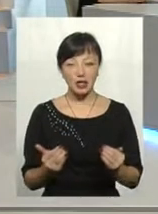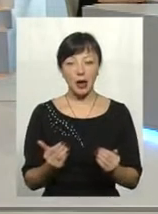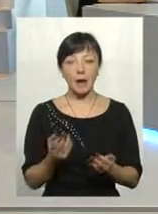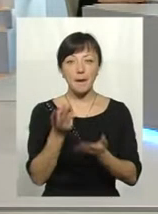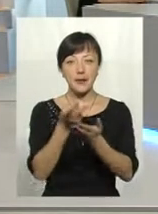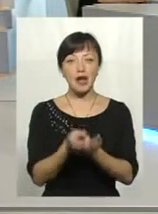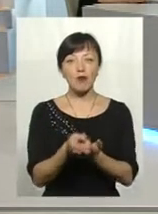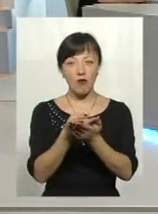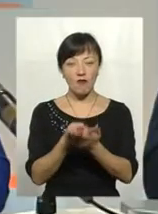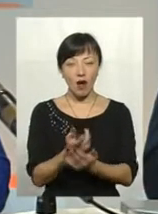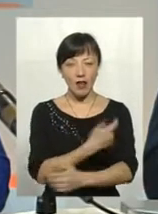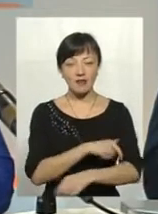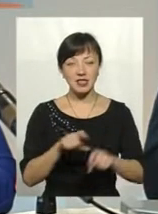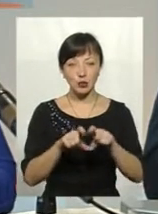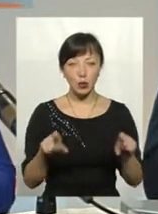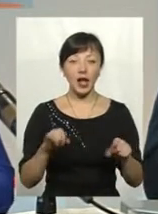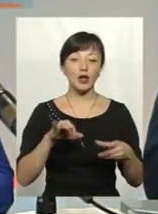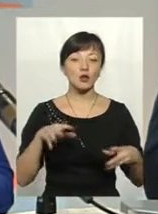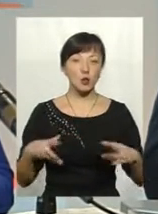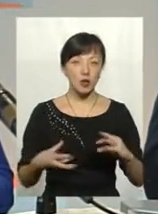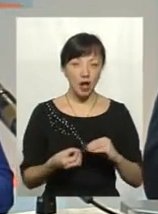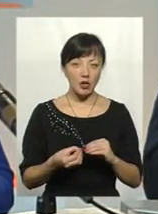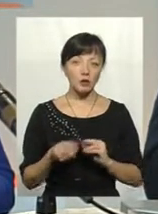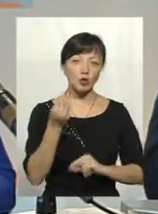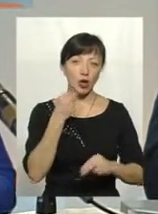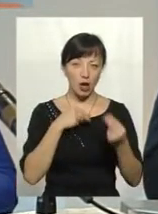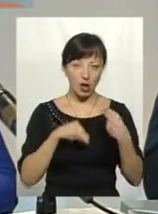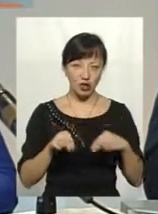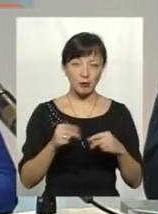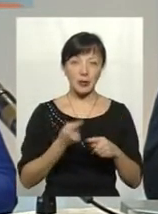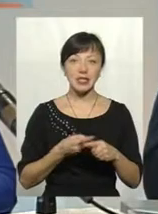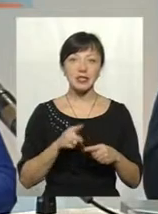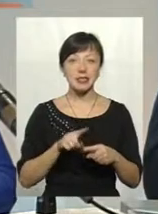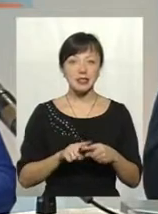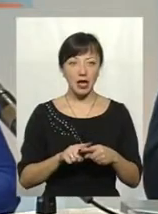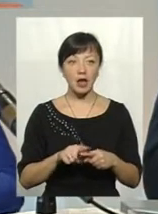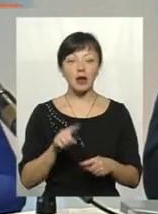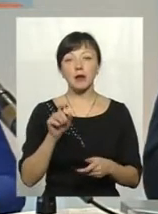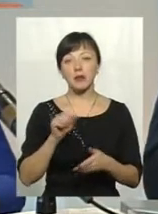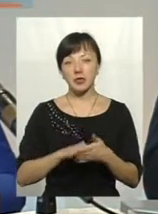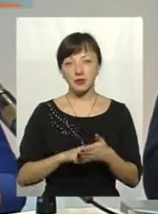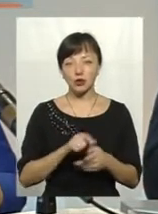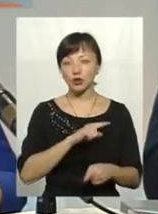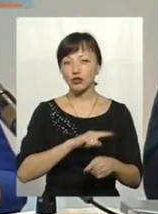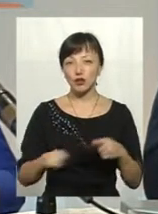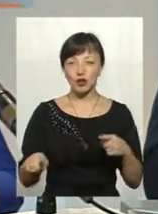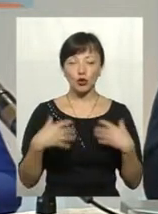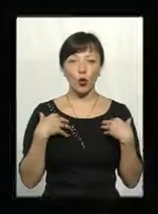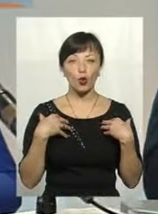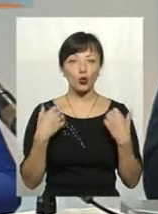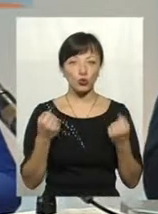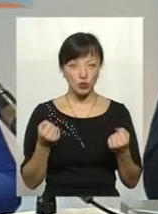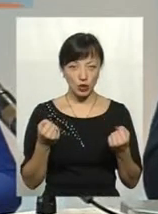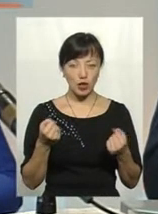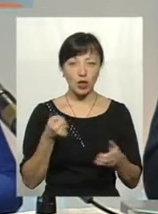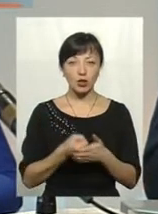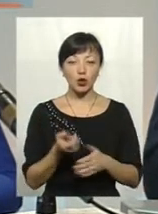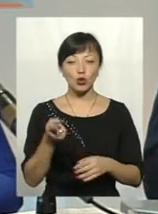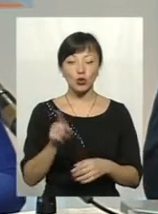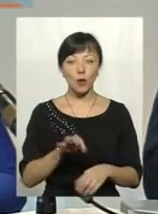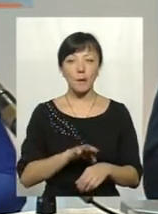його в стаціонарі, і результати будуть набагато кращими. Це призведе до швидшого одужання, до того,